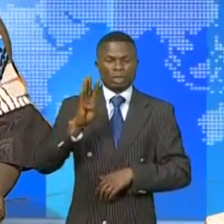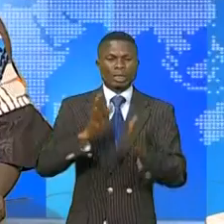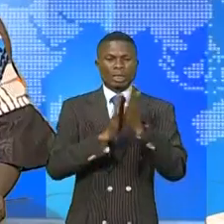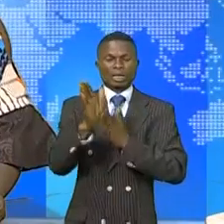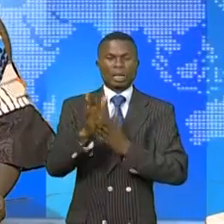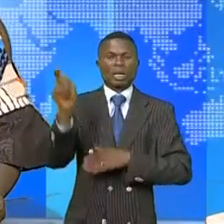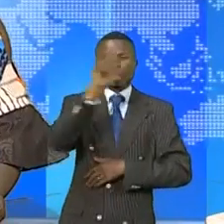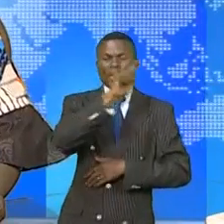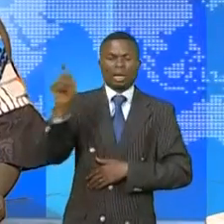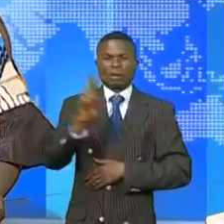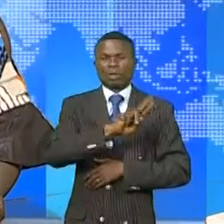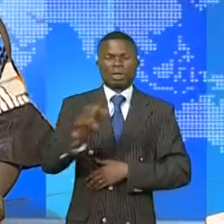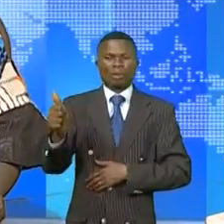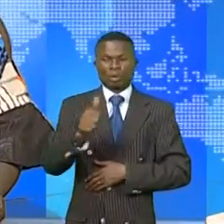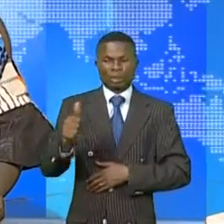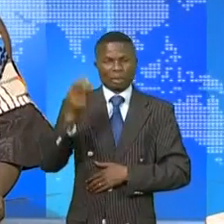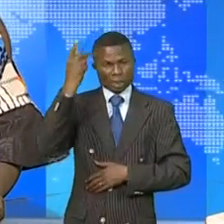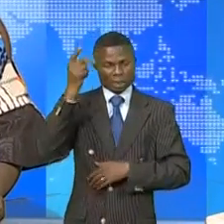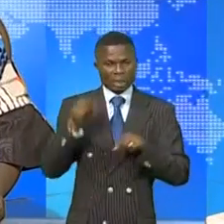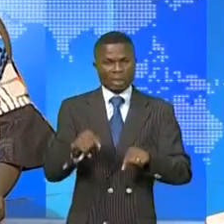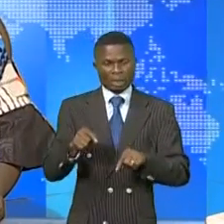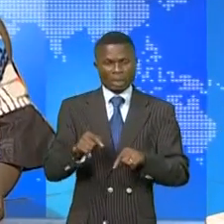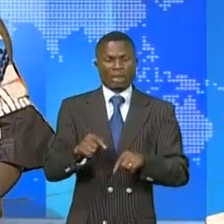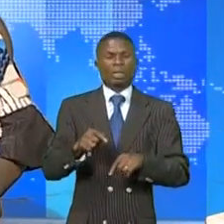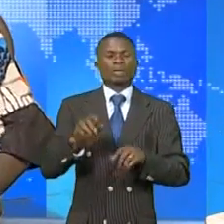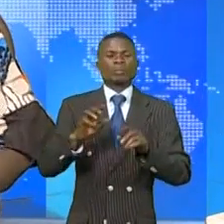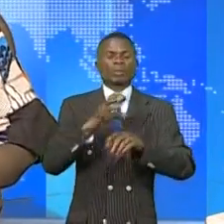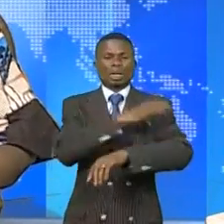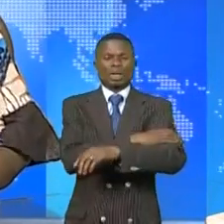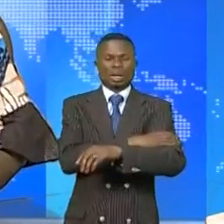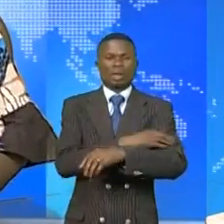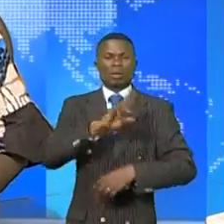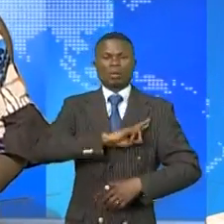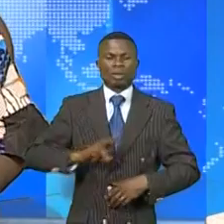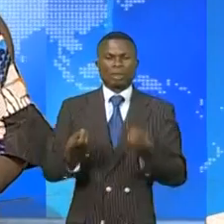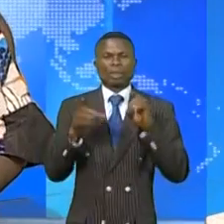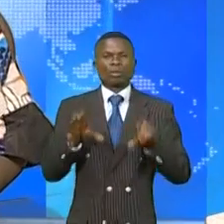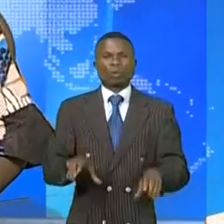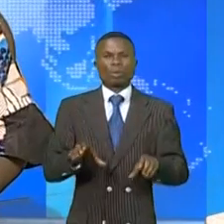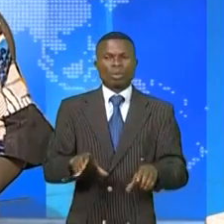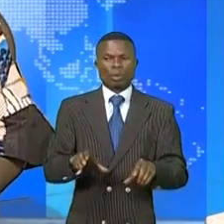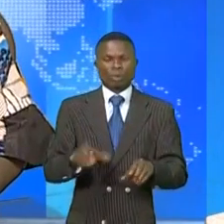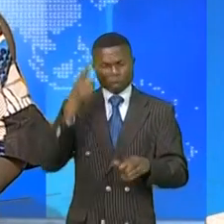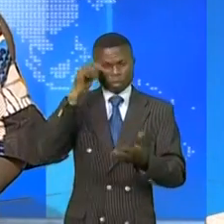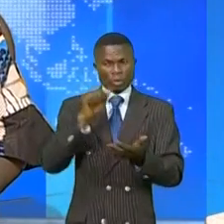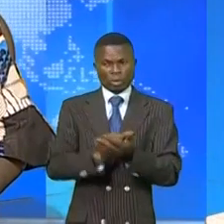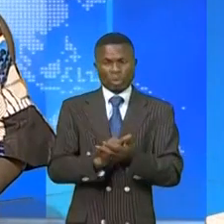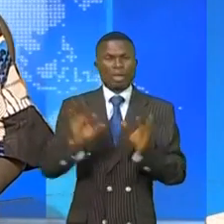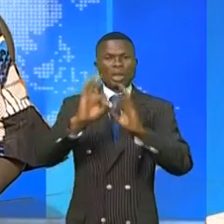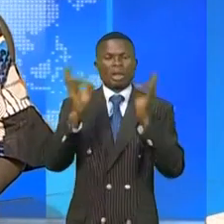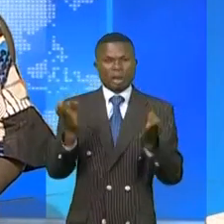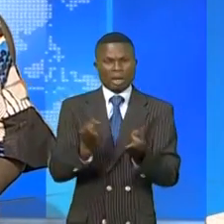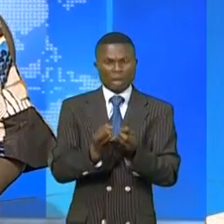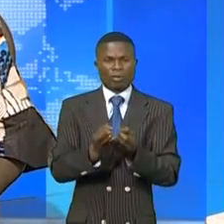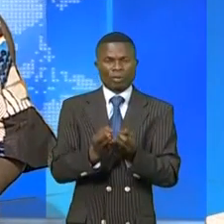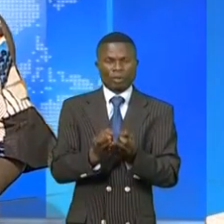15 avril 2021 à Kinshasa, la capitale de la République démocratique du Congo. Sur ces, la famille